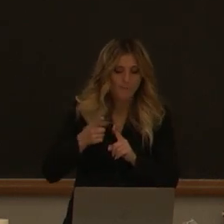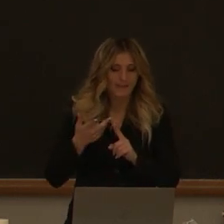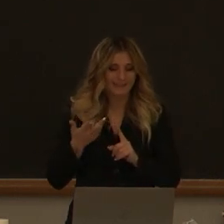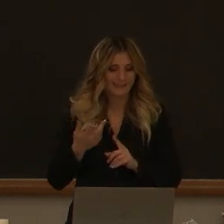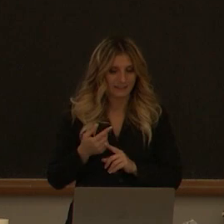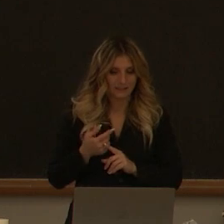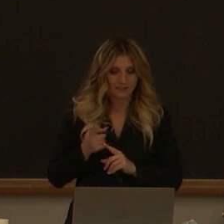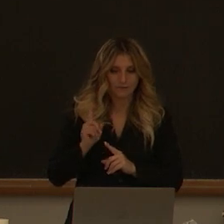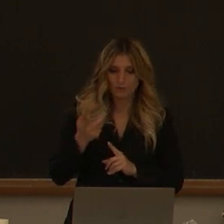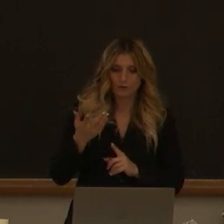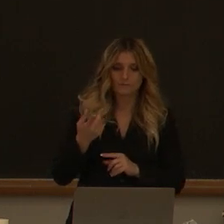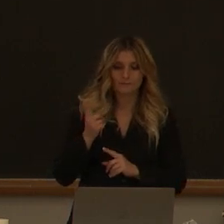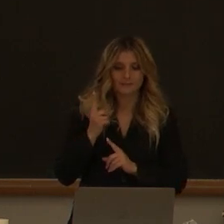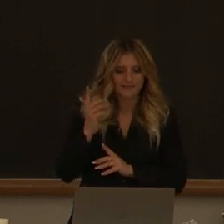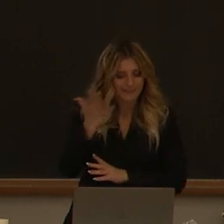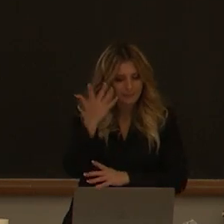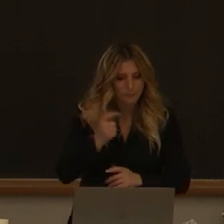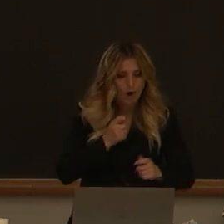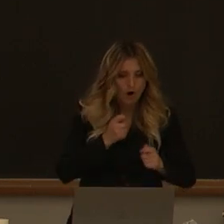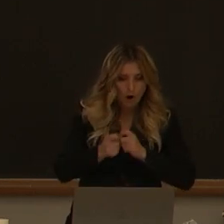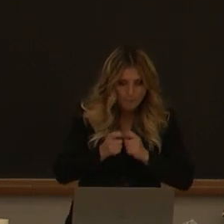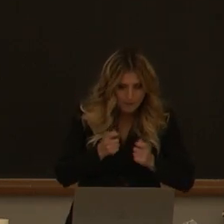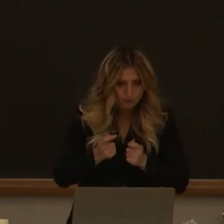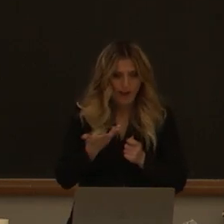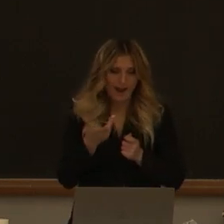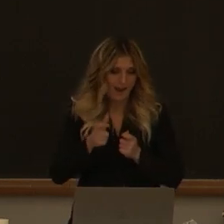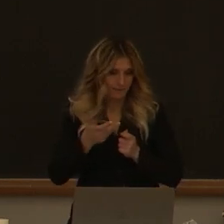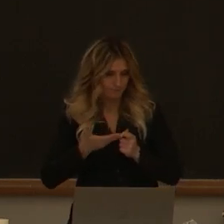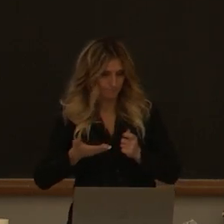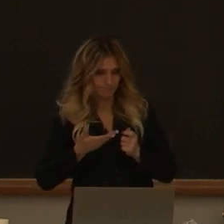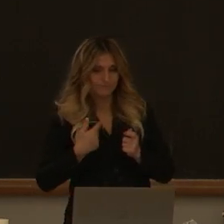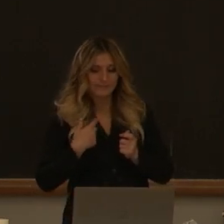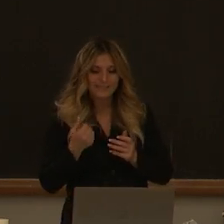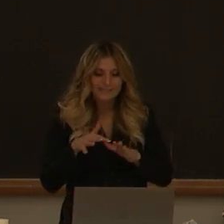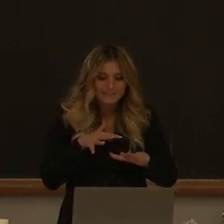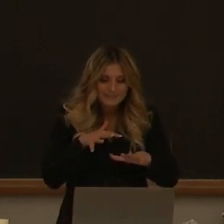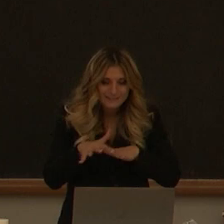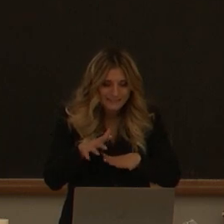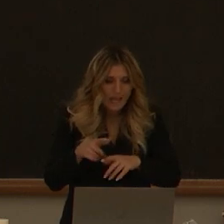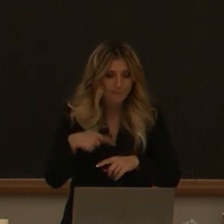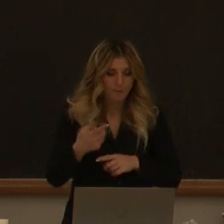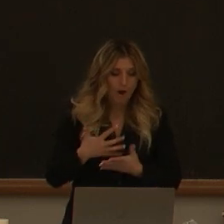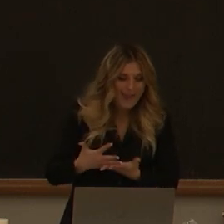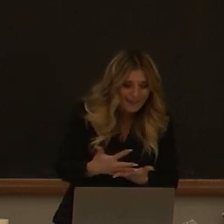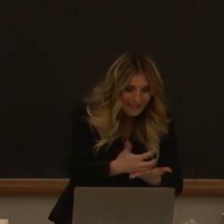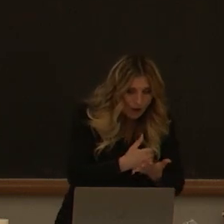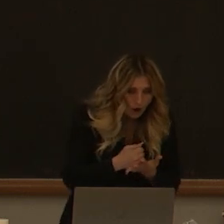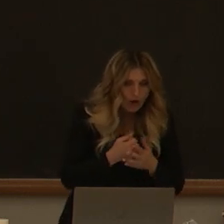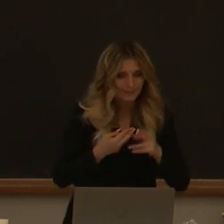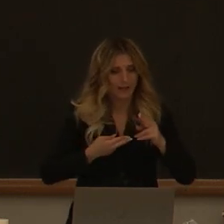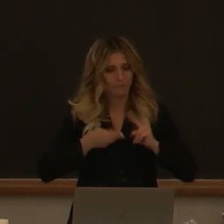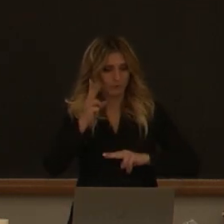negli standard estetici commerciali degli alimenti, dei sistemi di produzione e raccolta più efficienti e